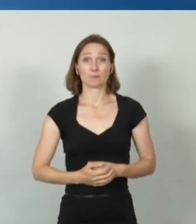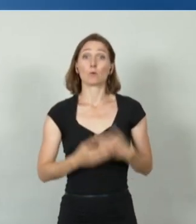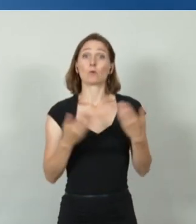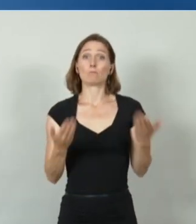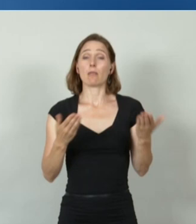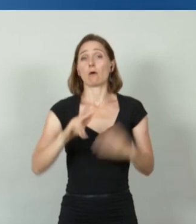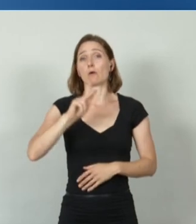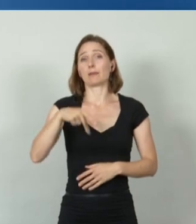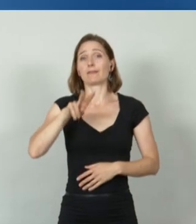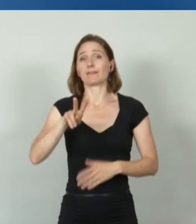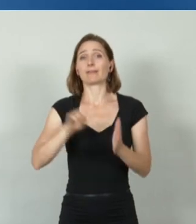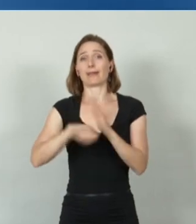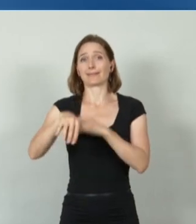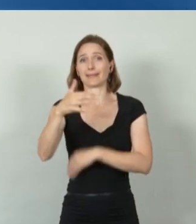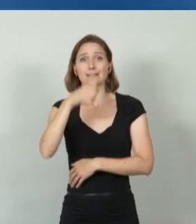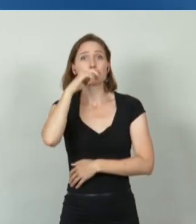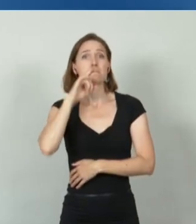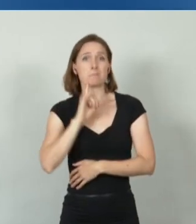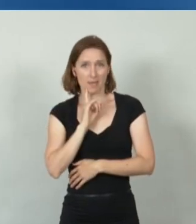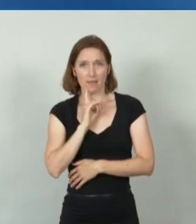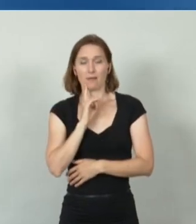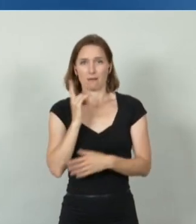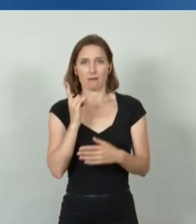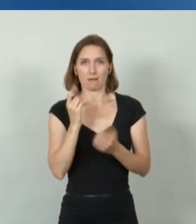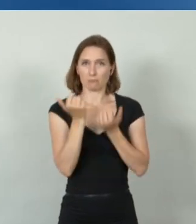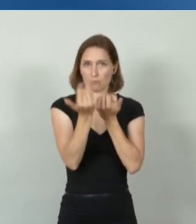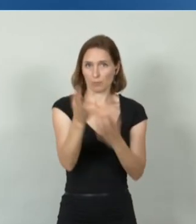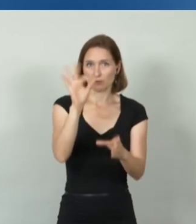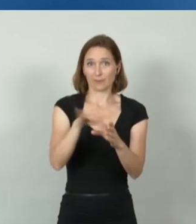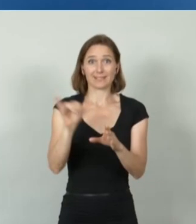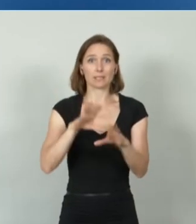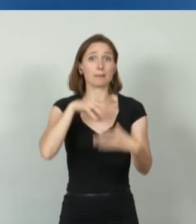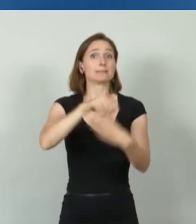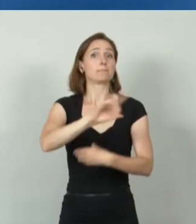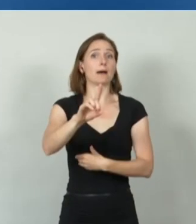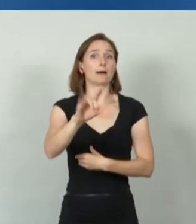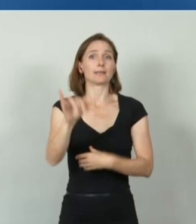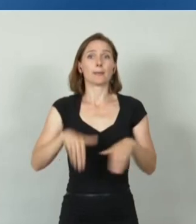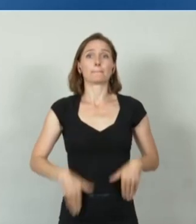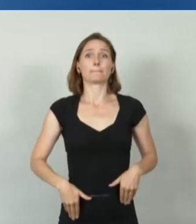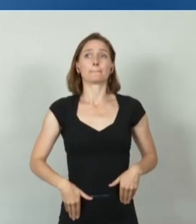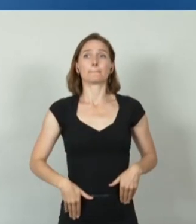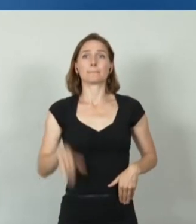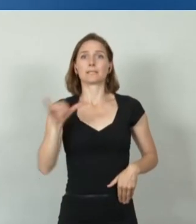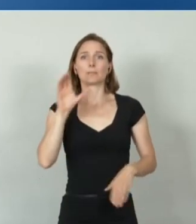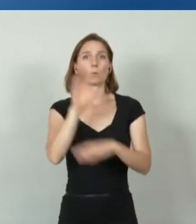donc du Conseil du 15 mai au voie qui ne porte pas par vote qui s'abstient qui vote contre donc